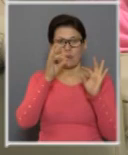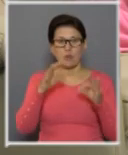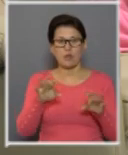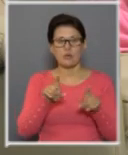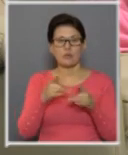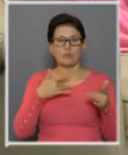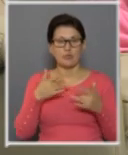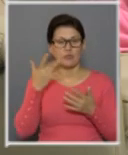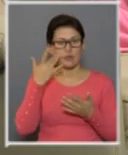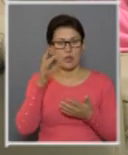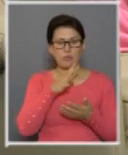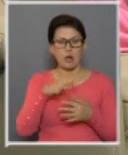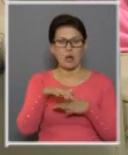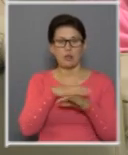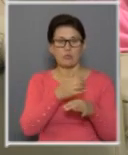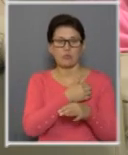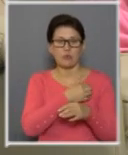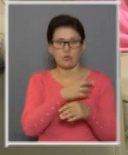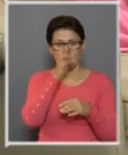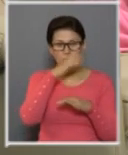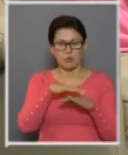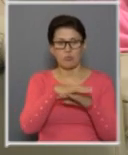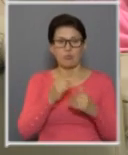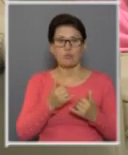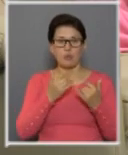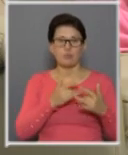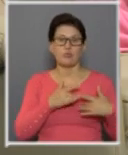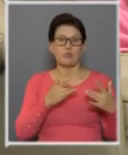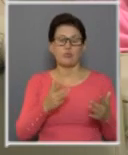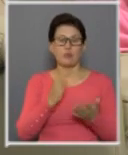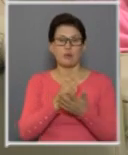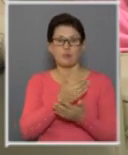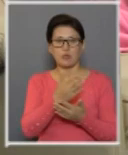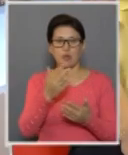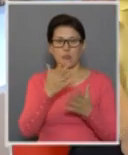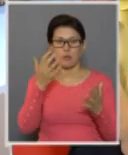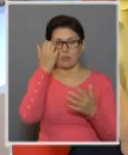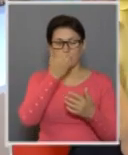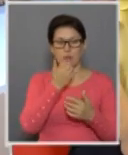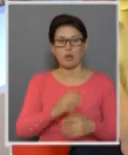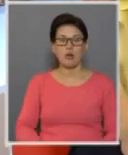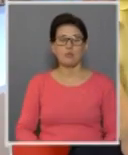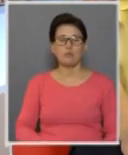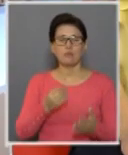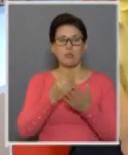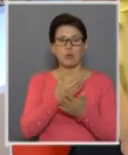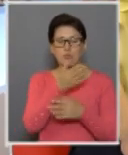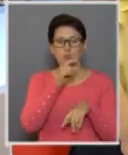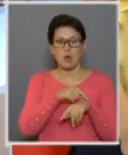сахнаның төрінде бол. Әрдайым халықтың қалауысы, елінің елеусі болуыңа біз шын жүректен тілектеспіз. Сіздерге де көп рахмет. Құрметті көрермен, мінекей бізге де